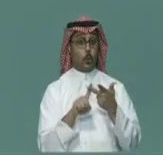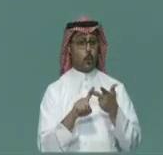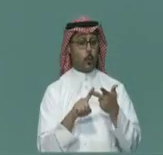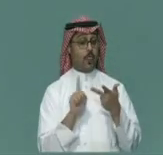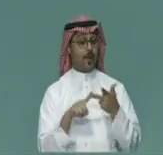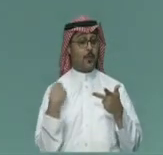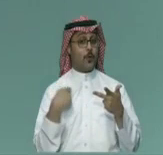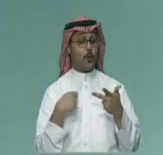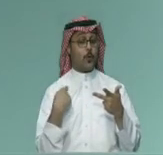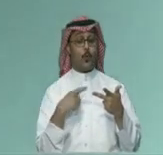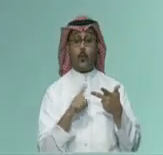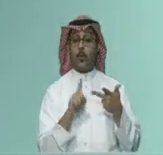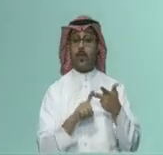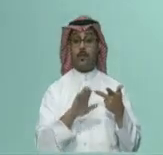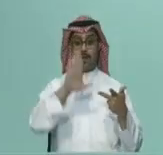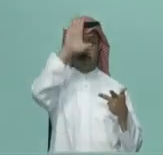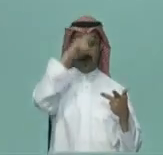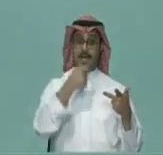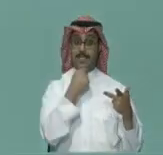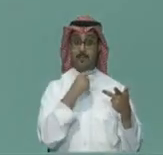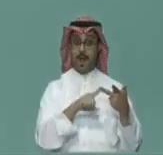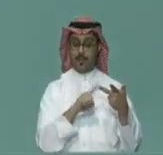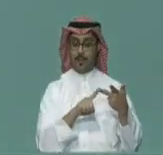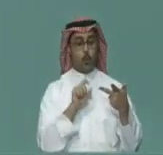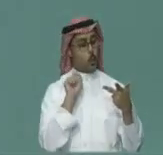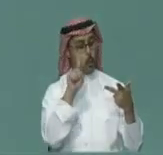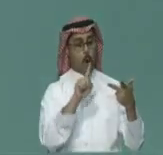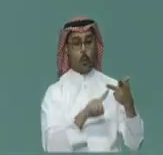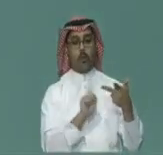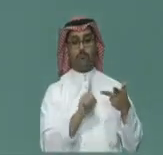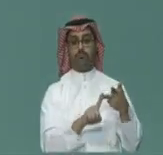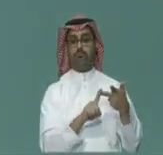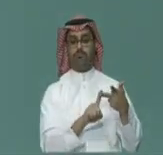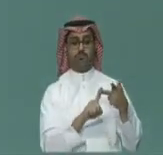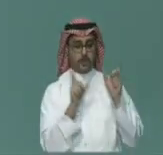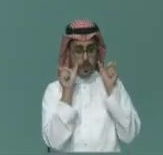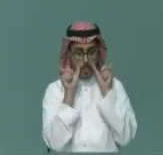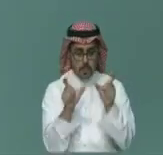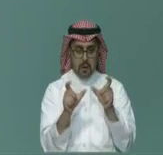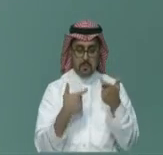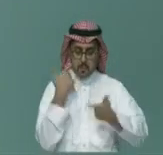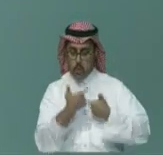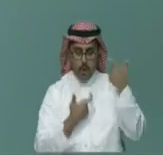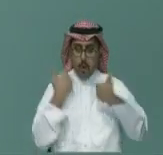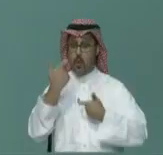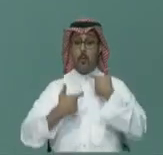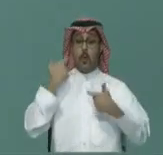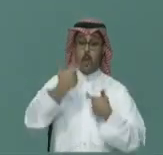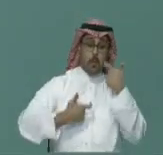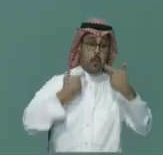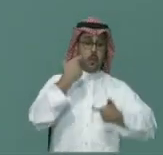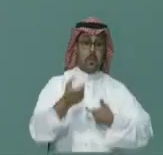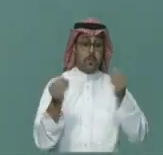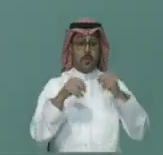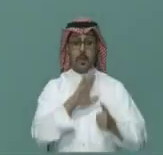من قبل سيدي خادم الحرمين الشريفين الملك سلمان بن عبد العزيز حفظه الله، حين يؤكد إن توفير